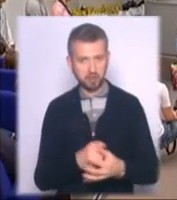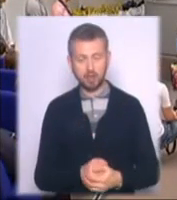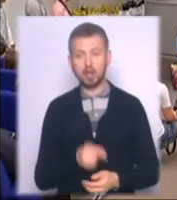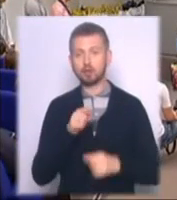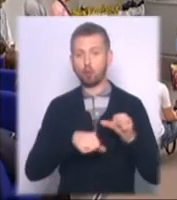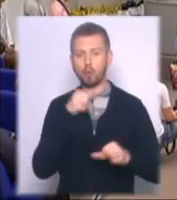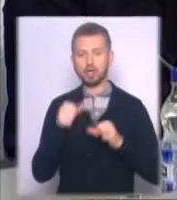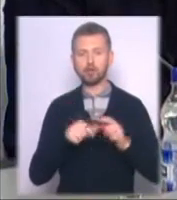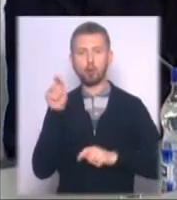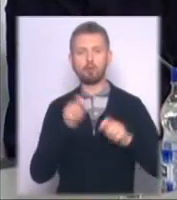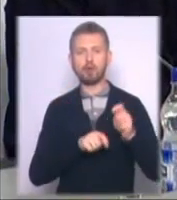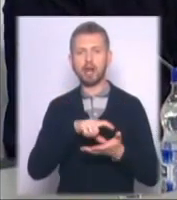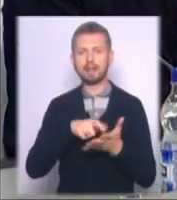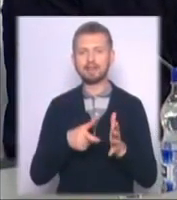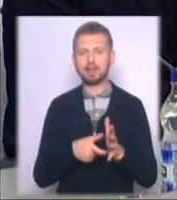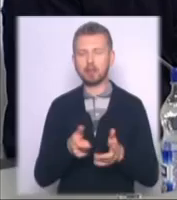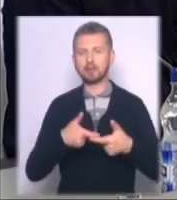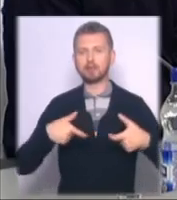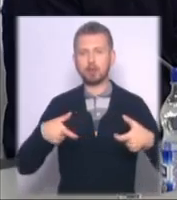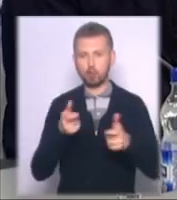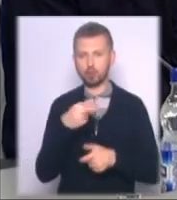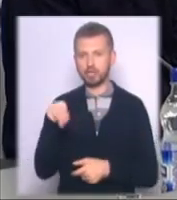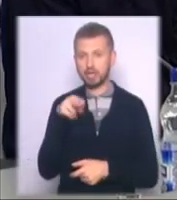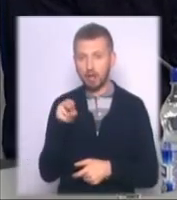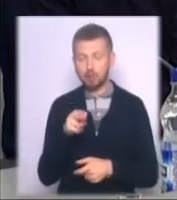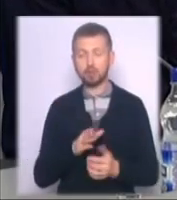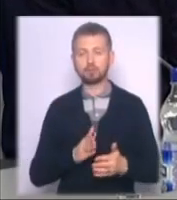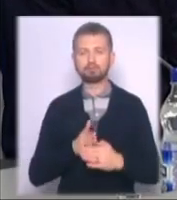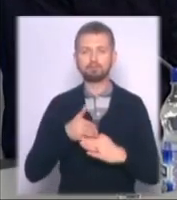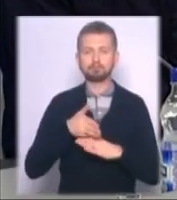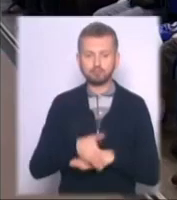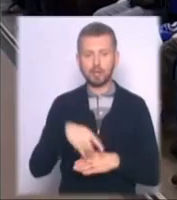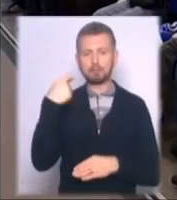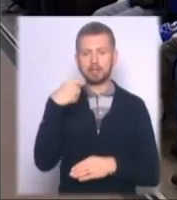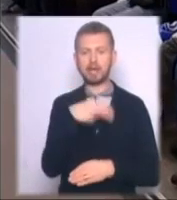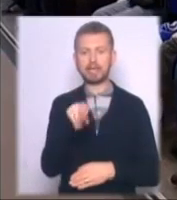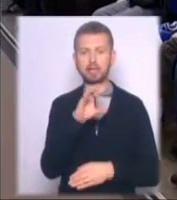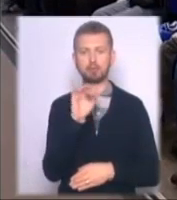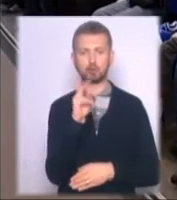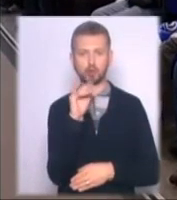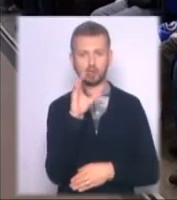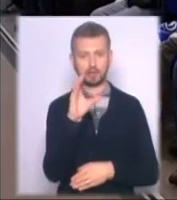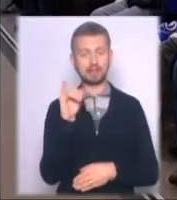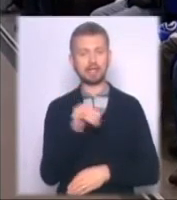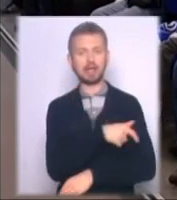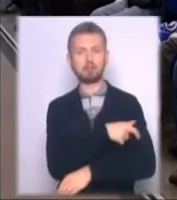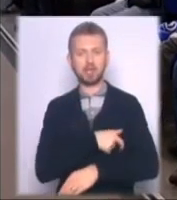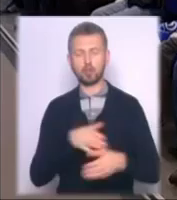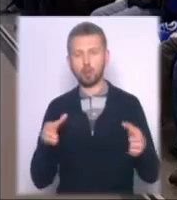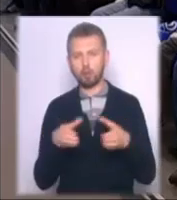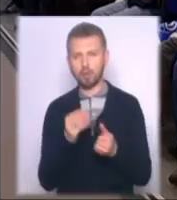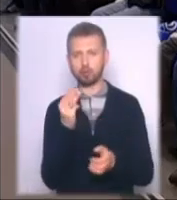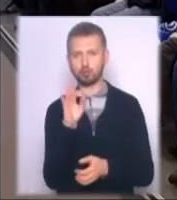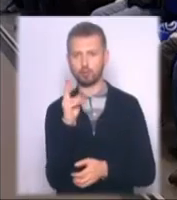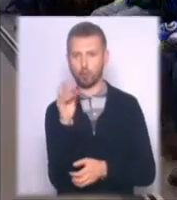до конференц-залу стадіону імені Валерія Лобановського завітали президент «Динамо» Ігор Суркіс та капітан команди Олександр